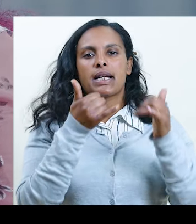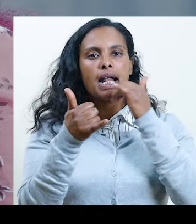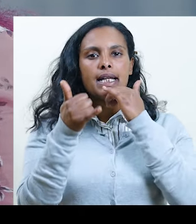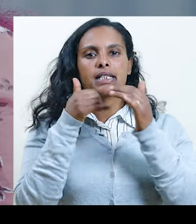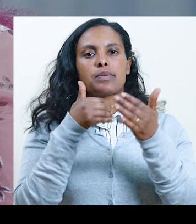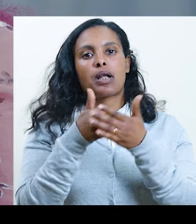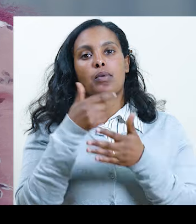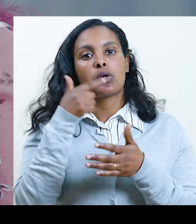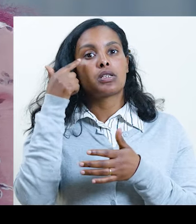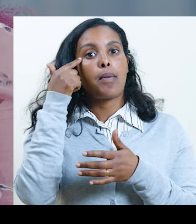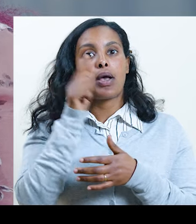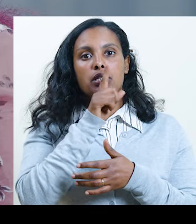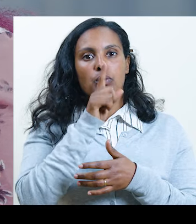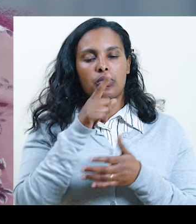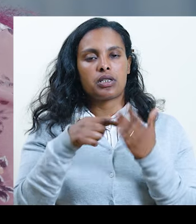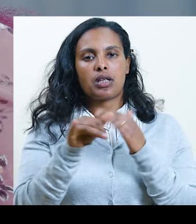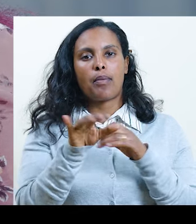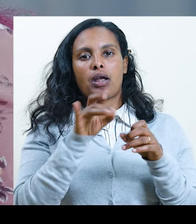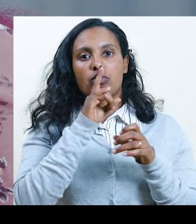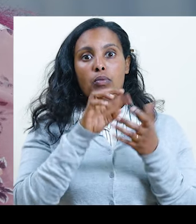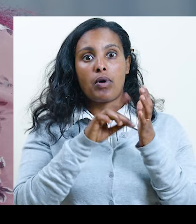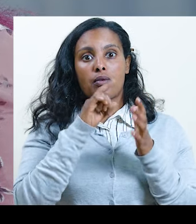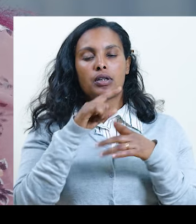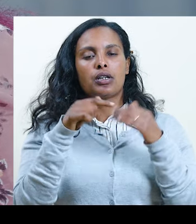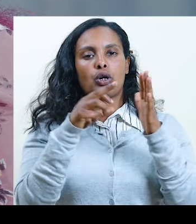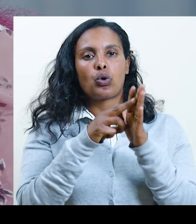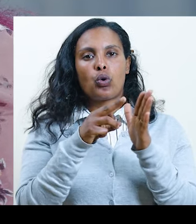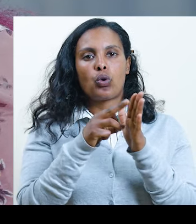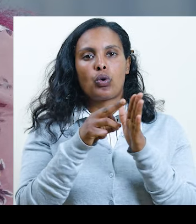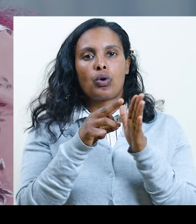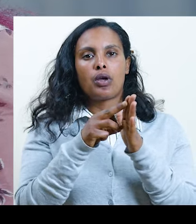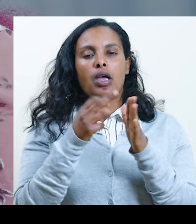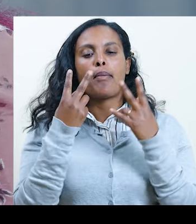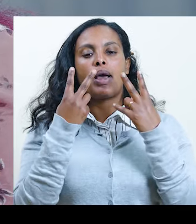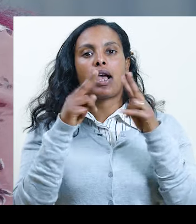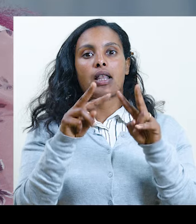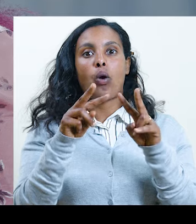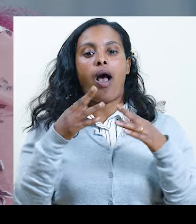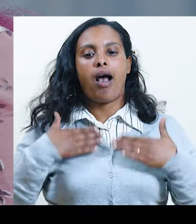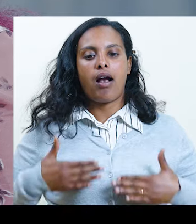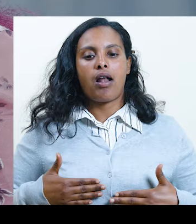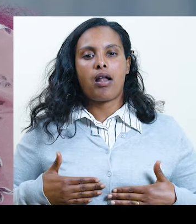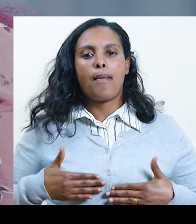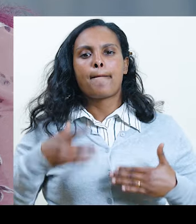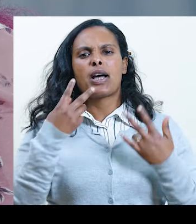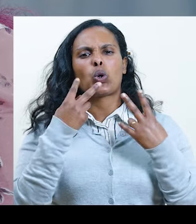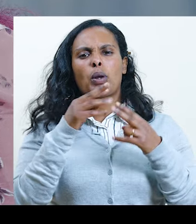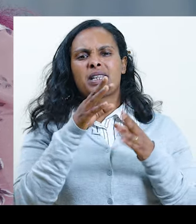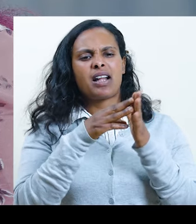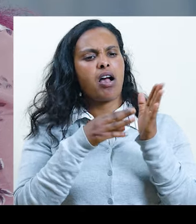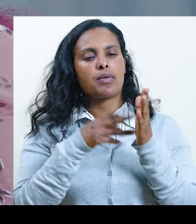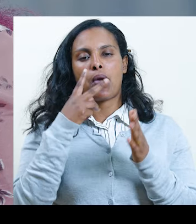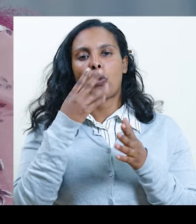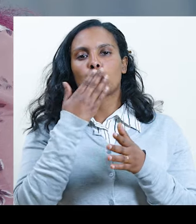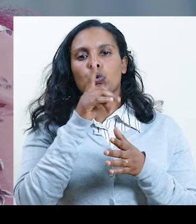በደል ይደርስብናል ብለው ስለሚያምኑ ነው እንደዛ የሚያደርጉት። እና ህጉም የሚመለከተው አካል